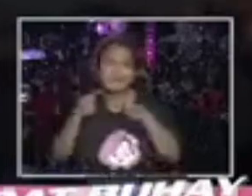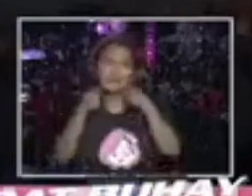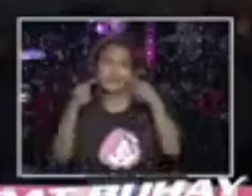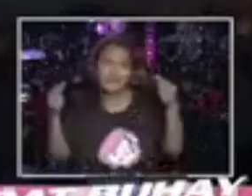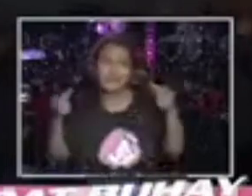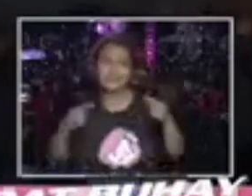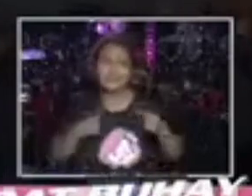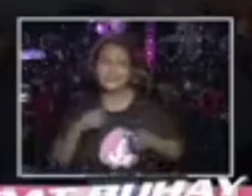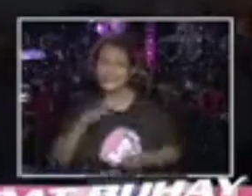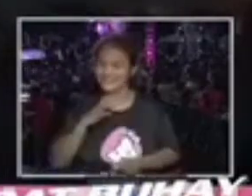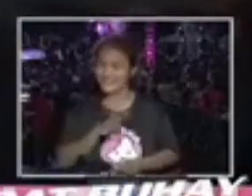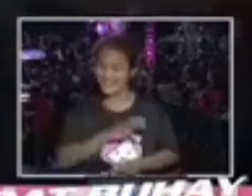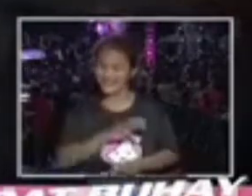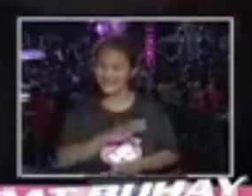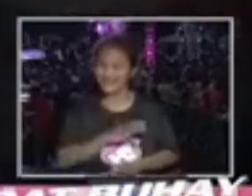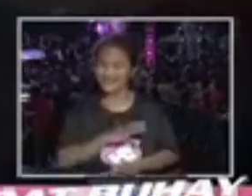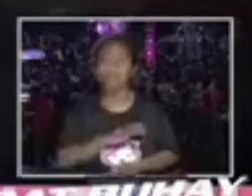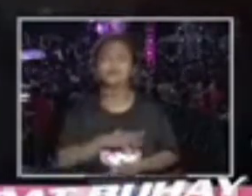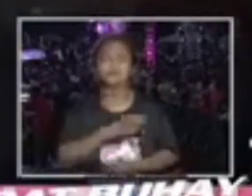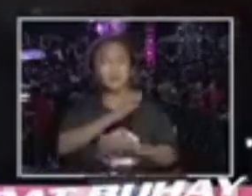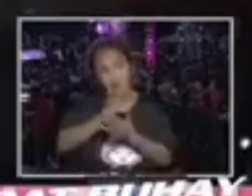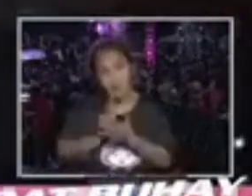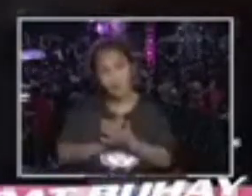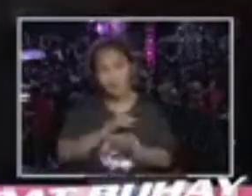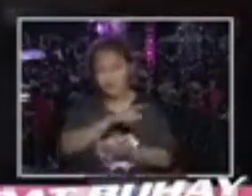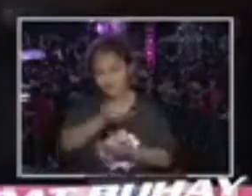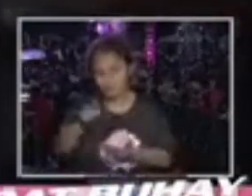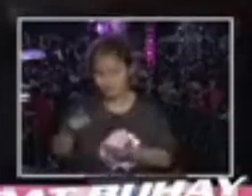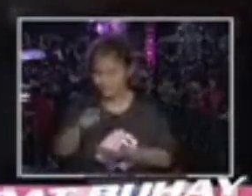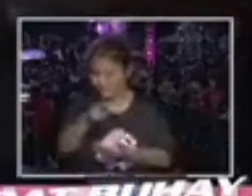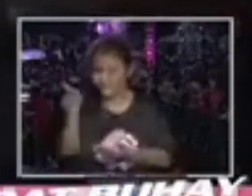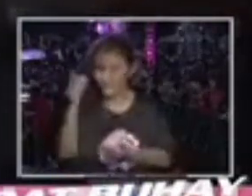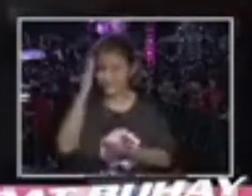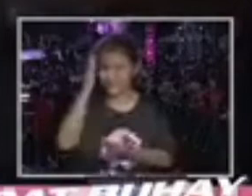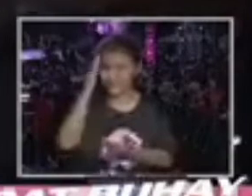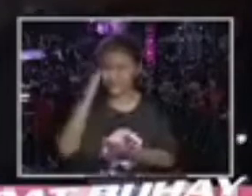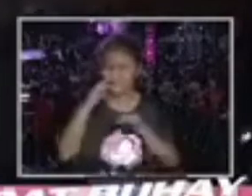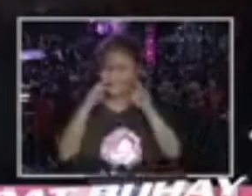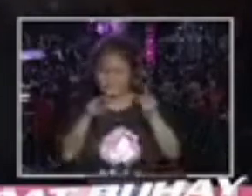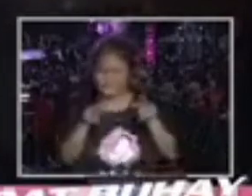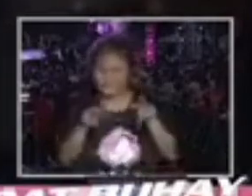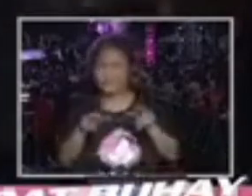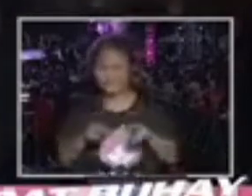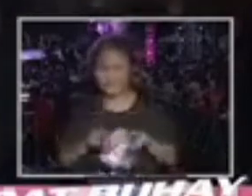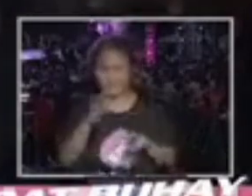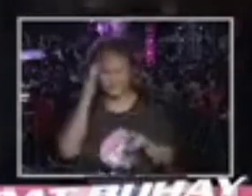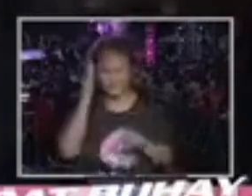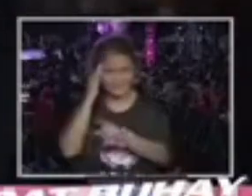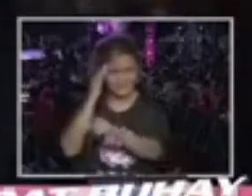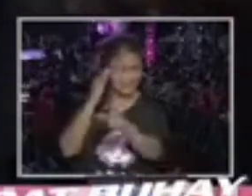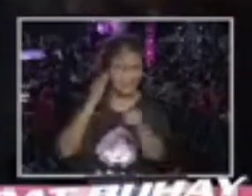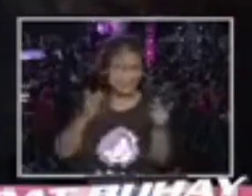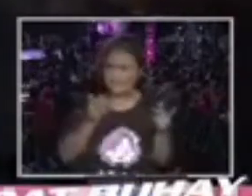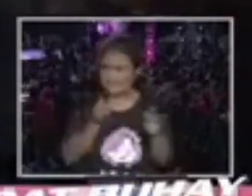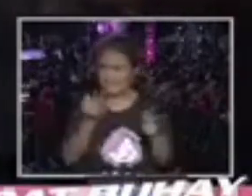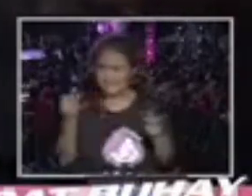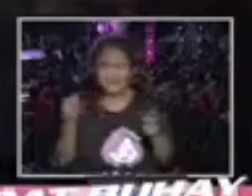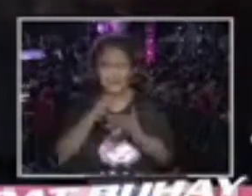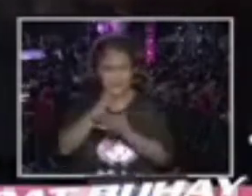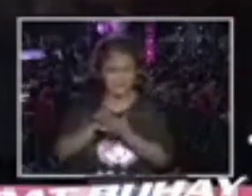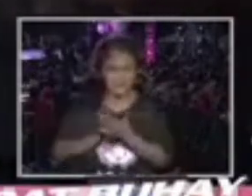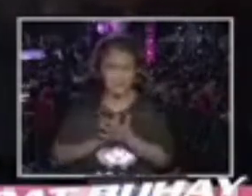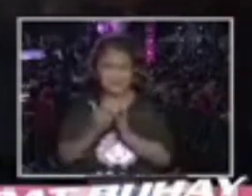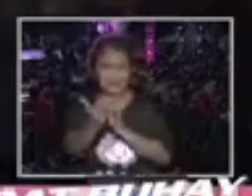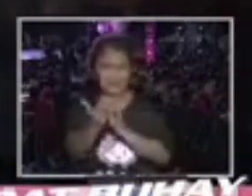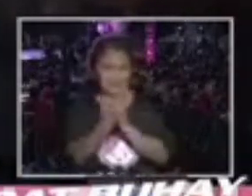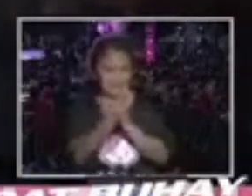kandidatura, ang iba sa inyo na andon, mabibilang ko lang kung ilan ang nasa harap